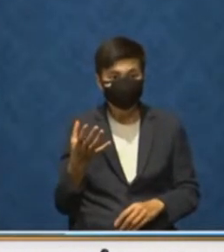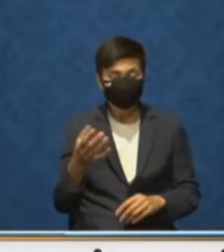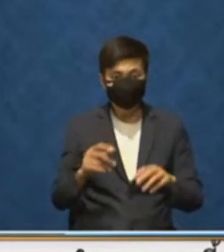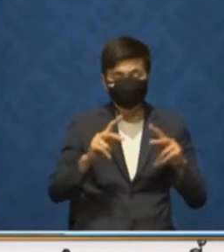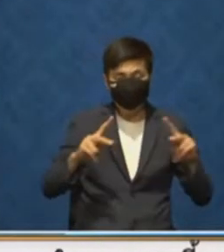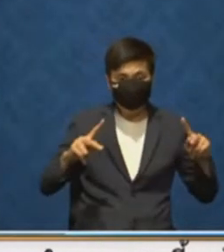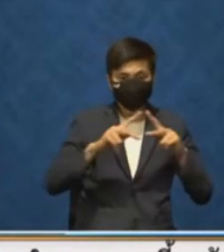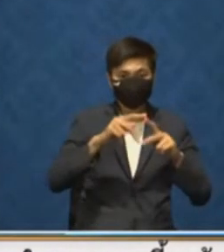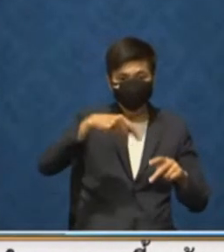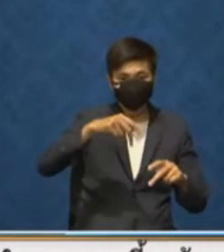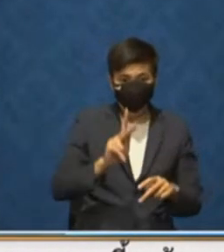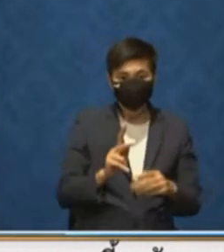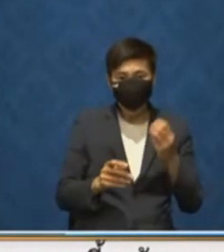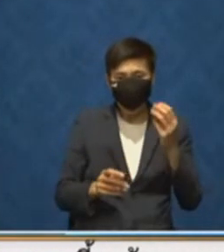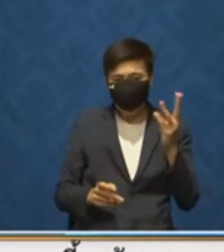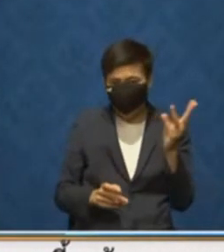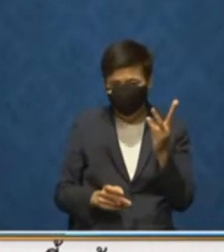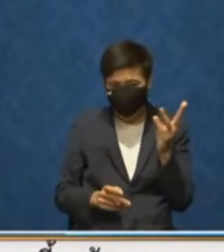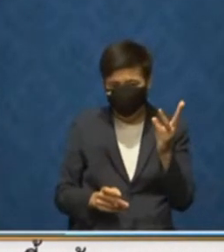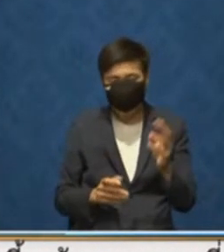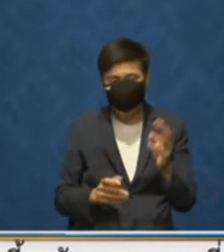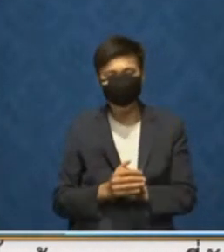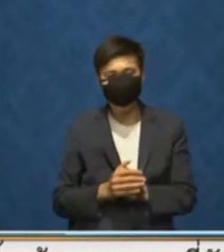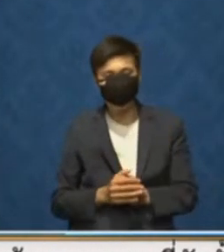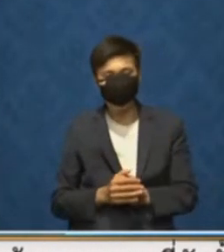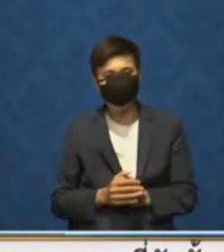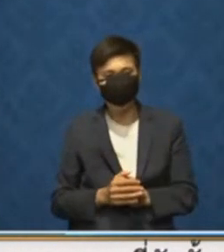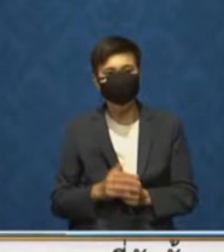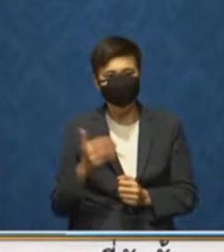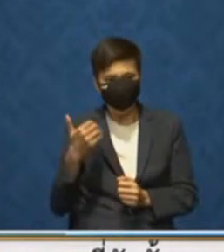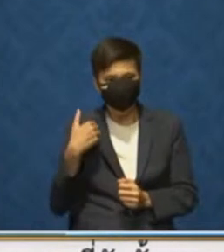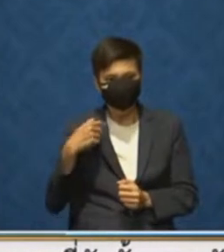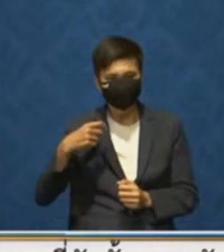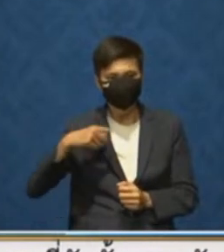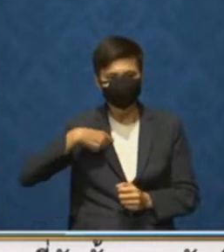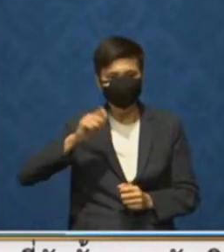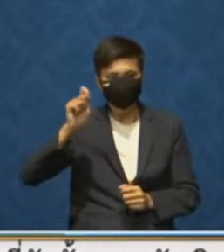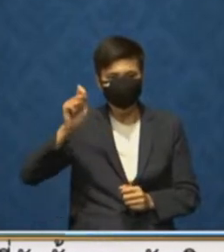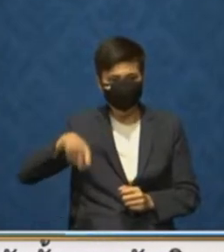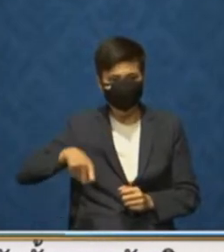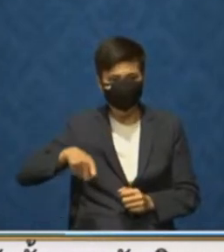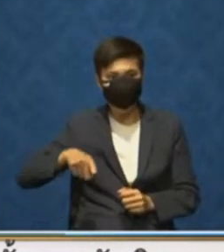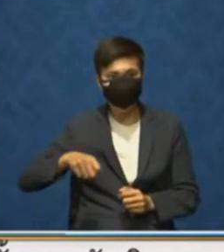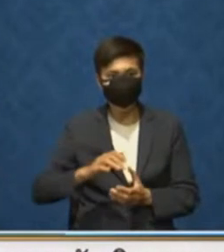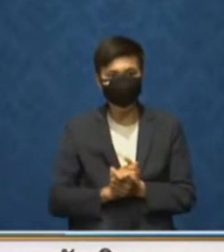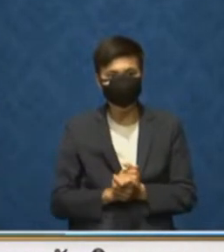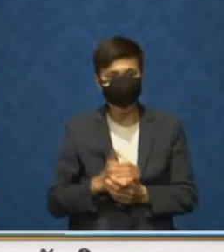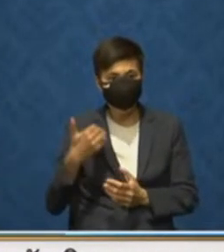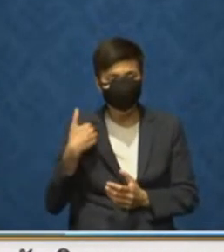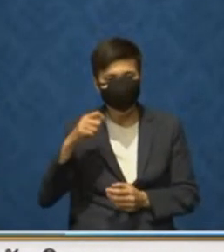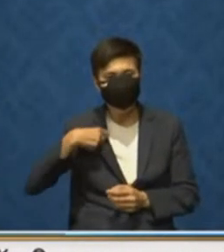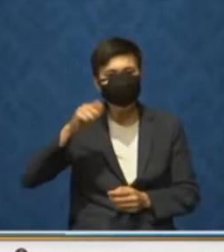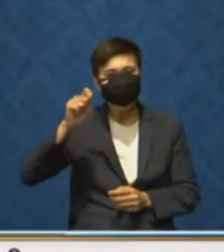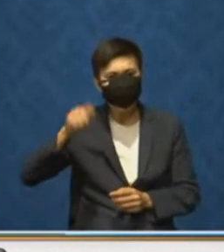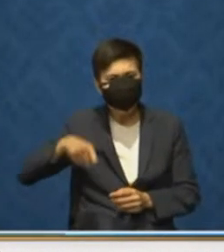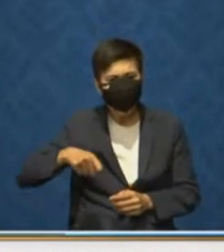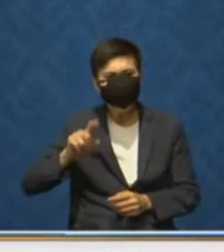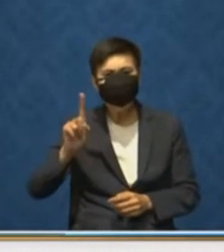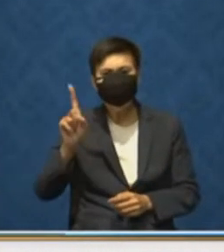ชีวิตคนอีกนะหรือแม้กระทั่งศาลหน่วยงานสารเนี้ยช่วยเห็นมีสารอะไรครับ